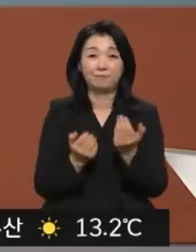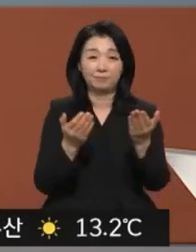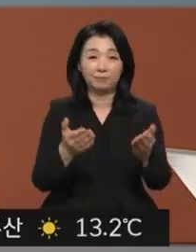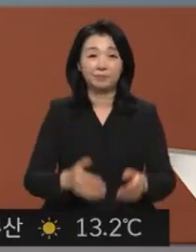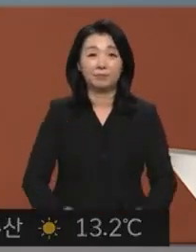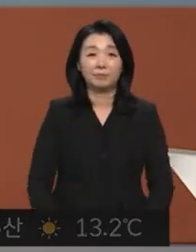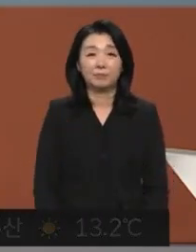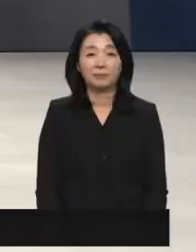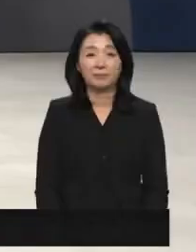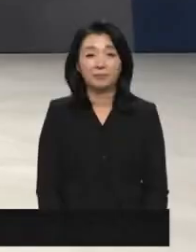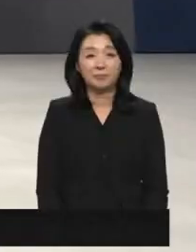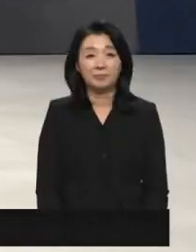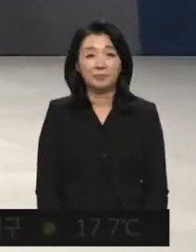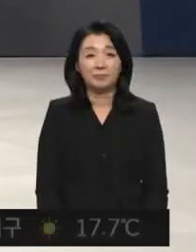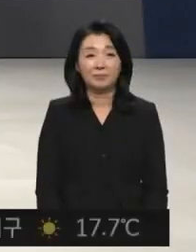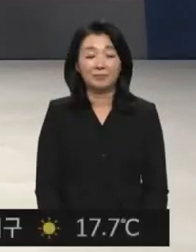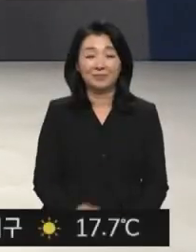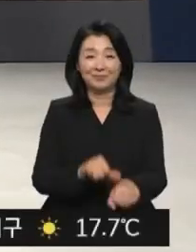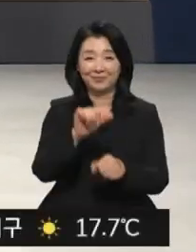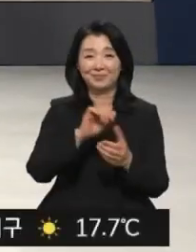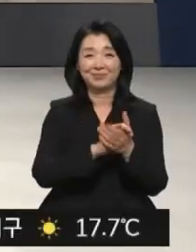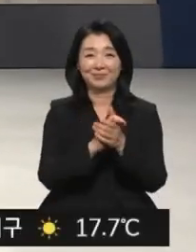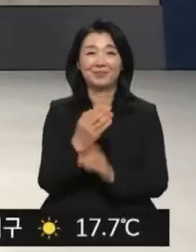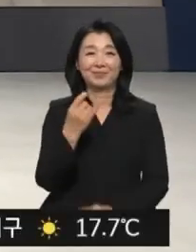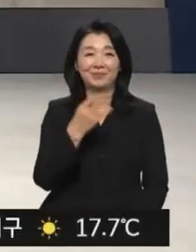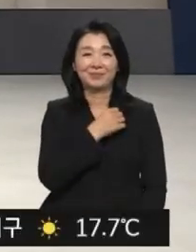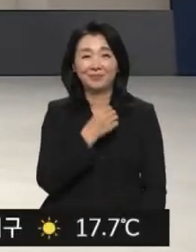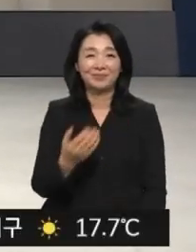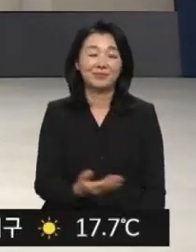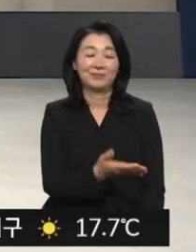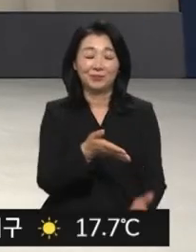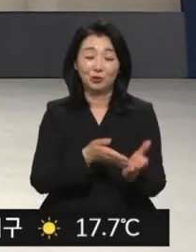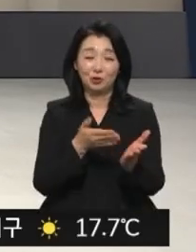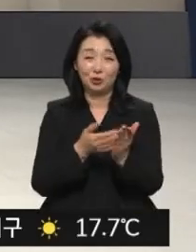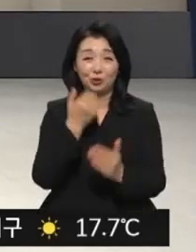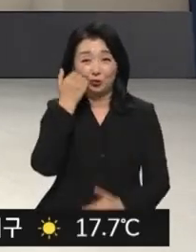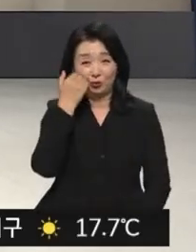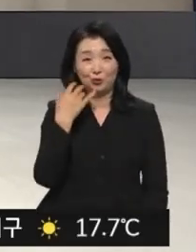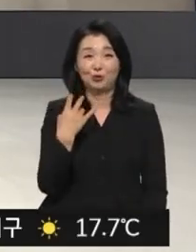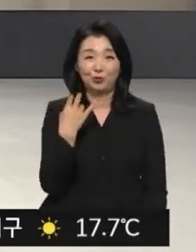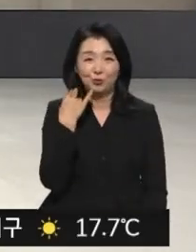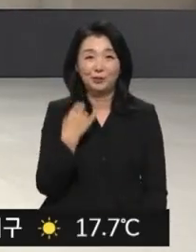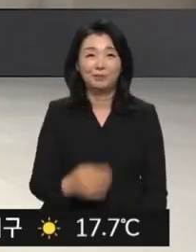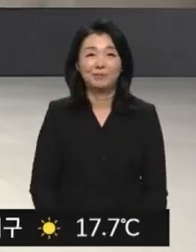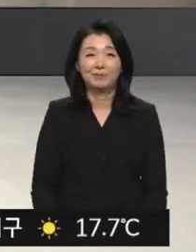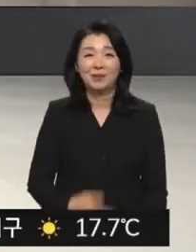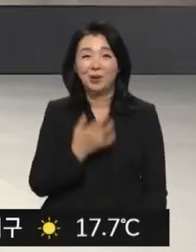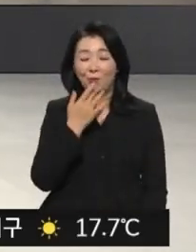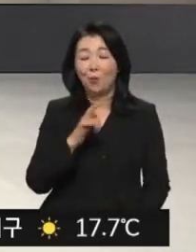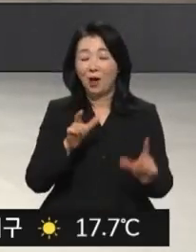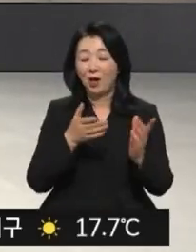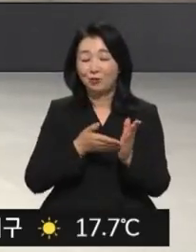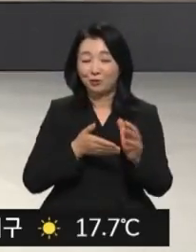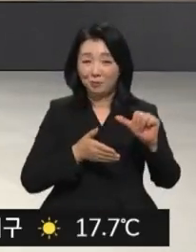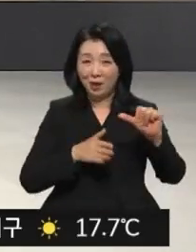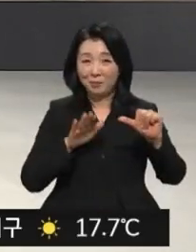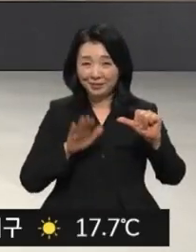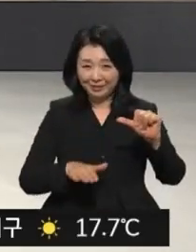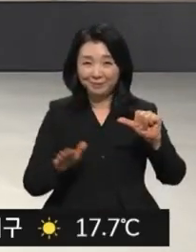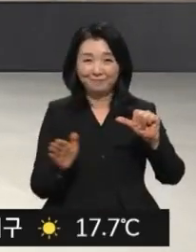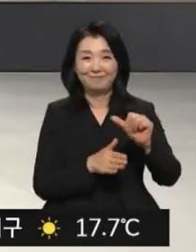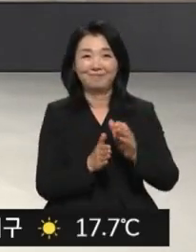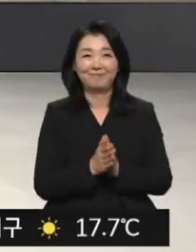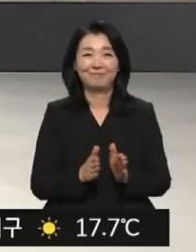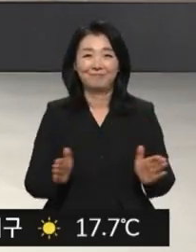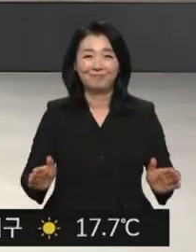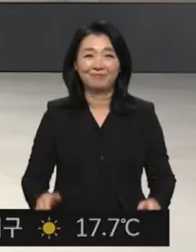정리했습니다. 네, 5시 하면 다정해 정의원들의 뉴스 큐레이터 울체커입니다. 화요일에 뉴스픽5 바로